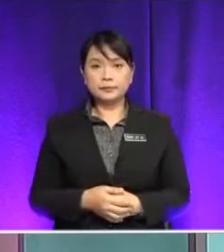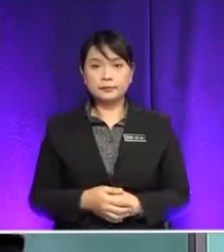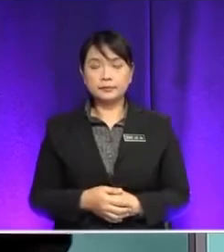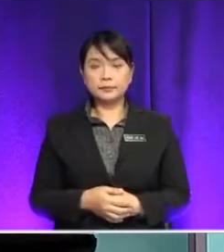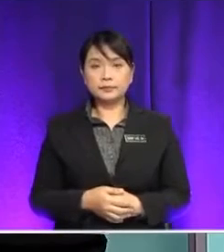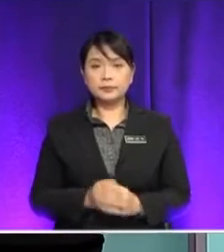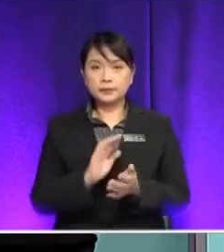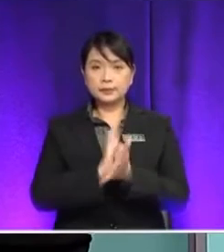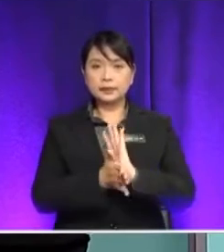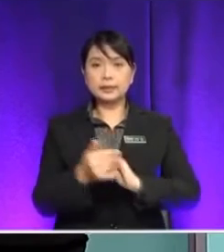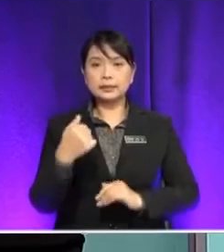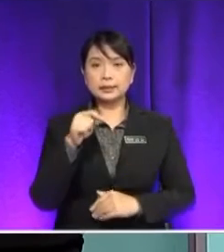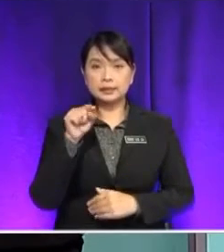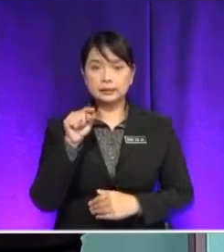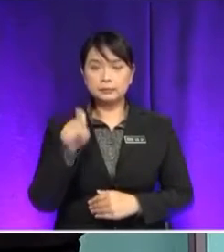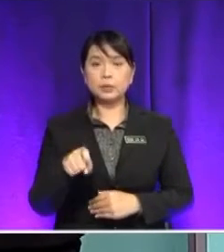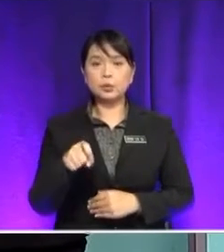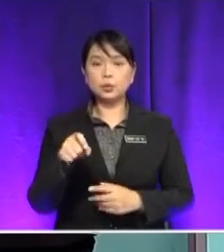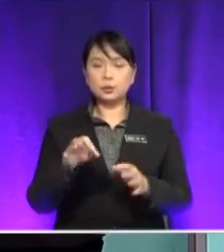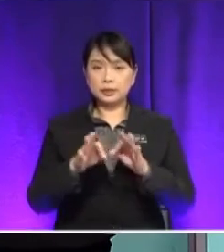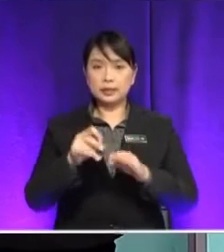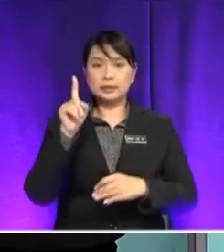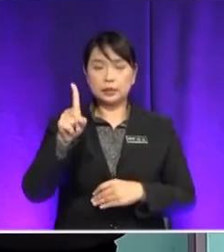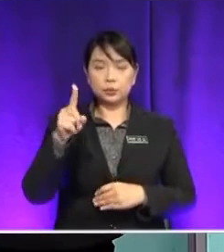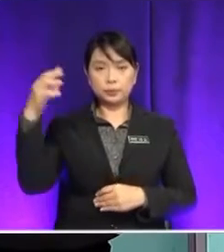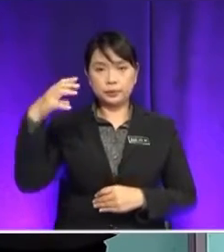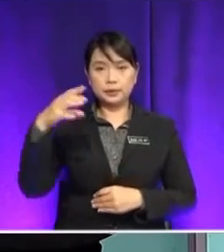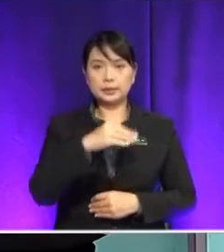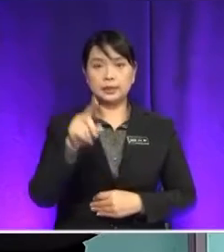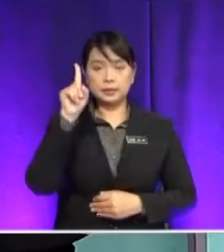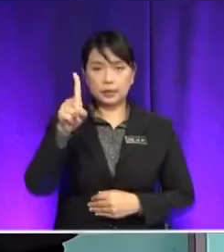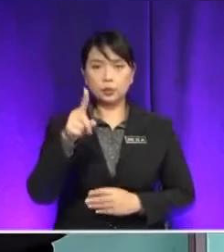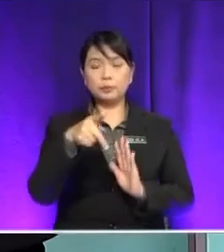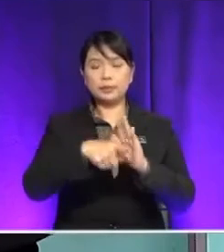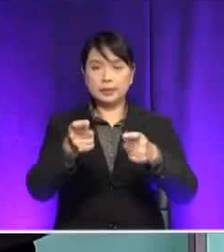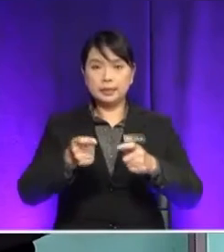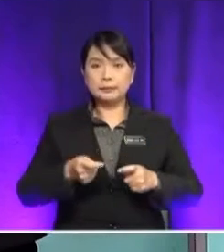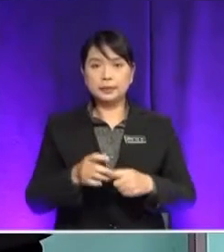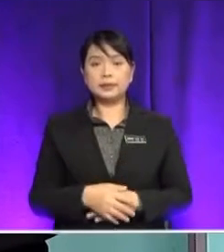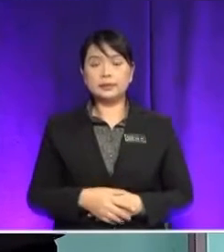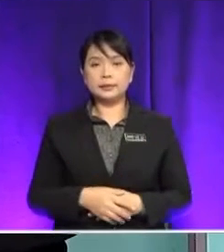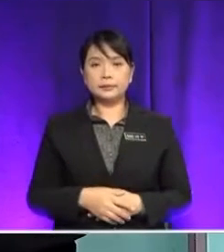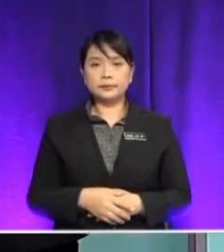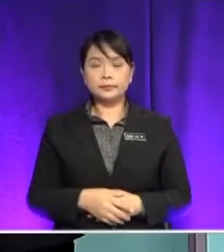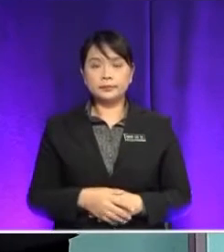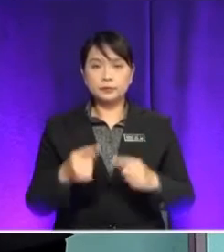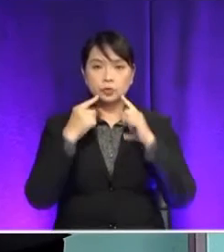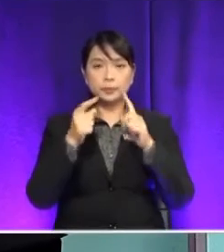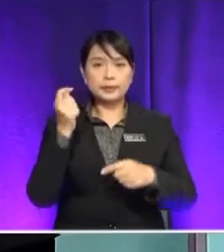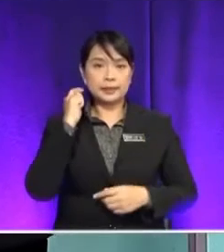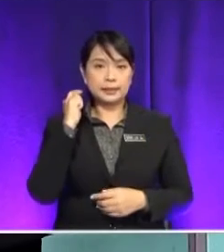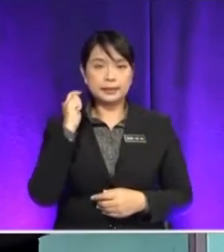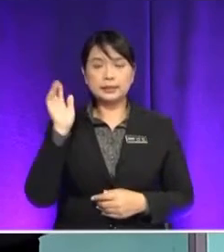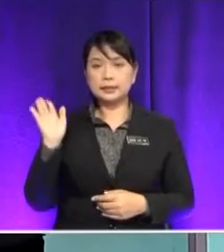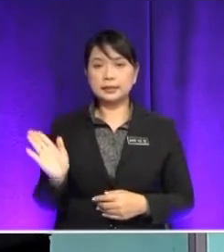maka dikenal Terangkan satu pemancar satu lagi penuh penerima Oke jawaban dibagi tadi kalau kita Tengok